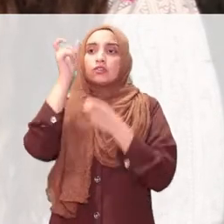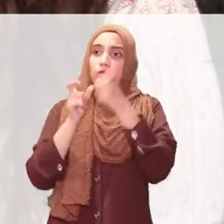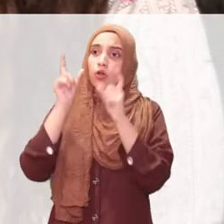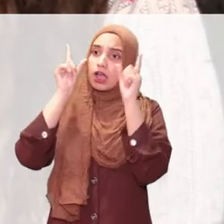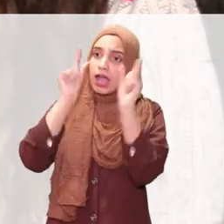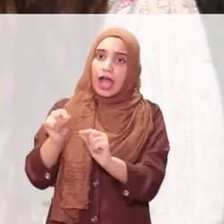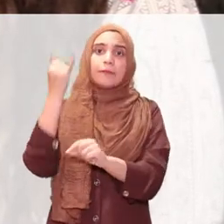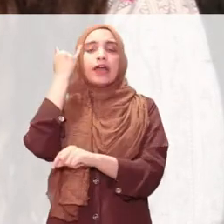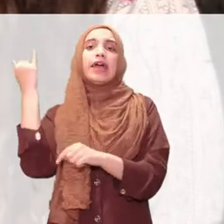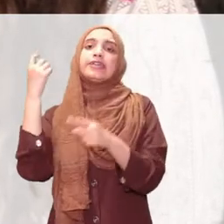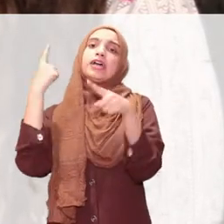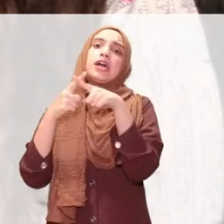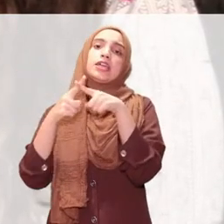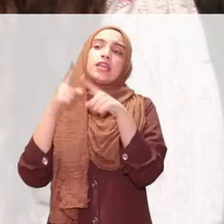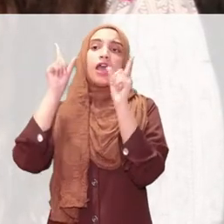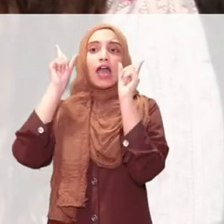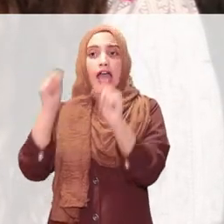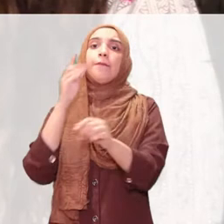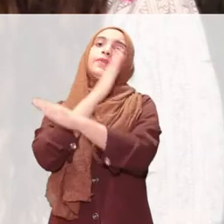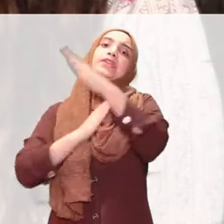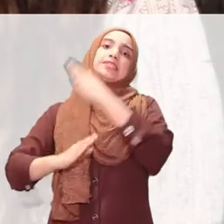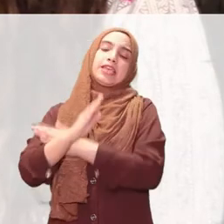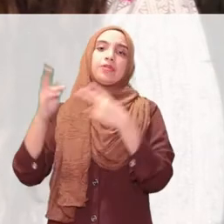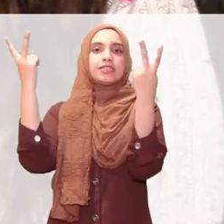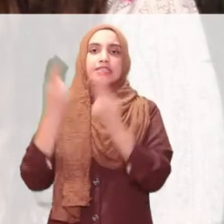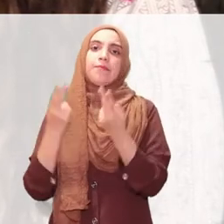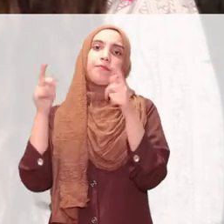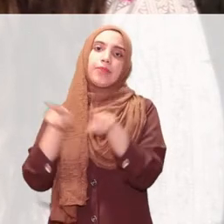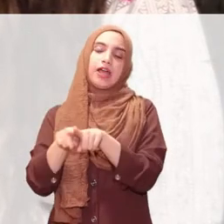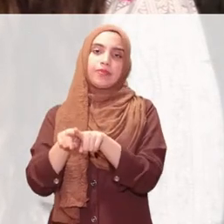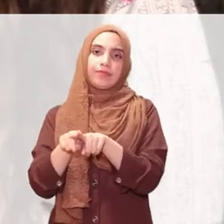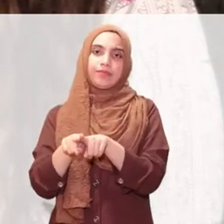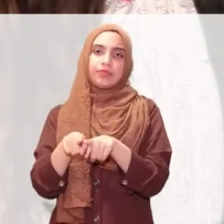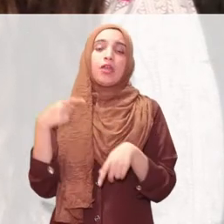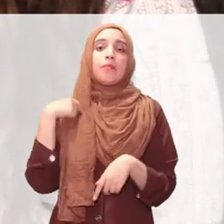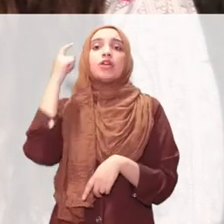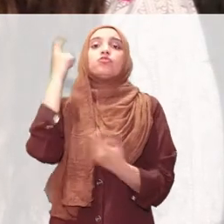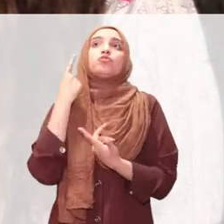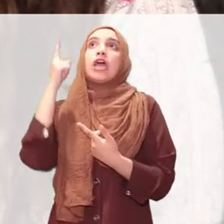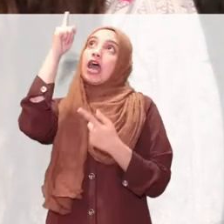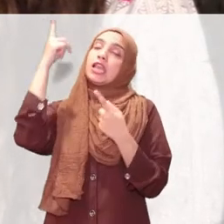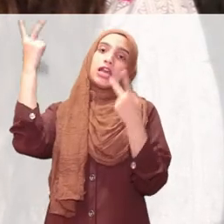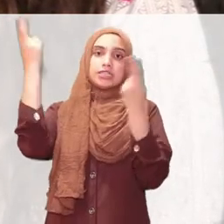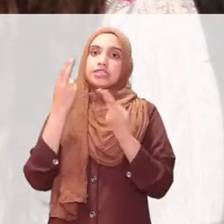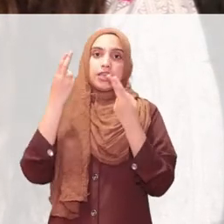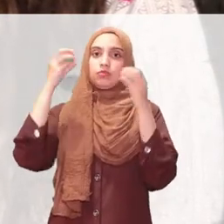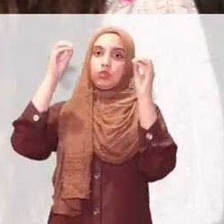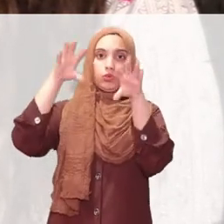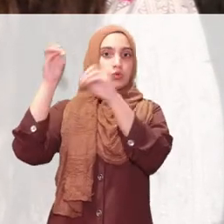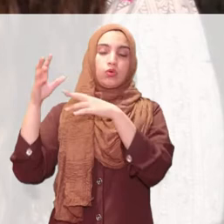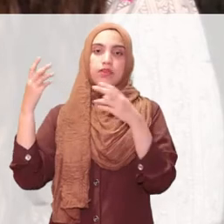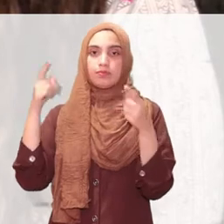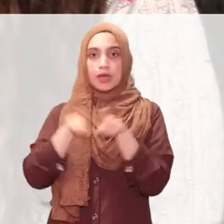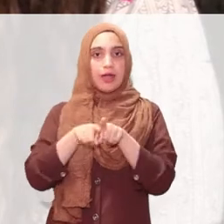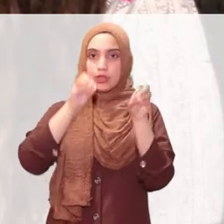ईयर्स एंड जजमेंट एंड ब्रिंगिंग थे अप्लाइड टो असेंबली यूथ डेवलपमेंट पर फौरन ढूंढों सुधर डिसेबिलिटीज उधर इस मौके पर यू